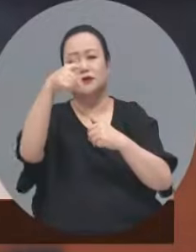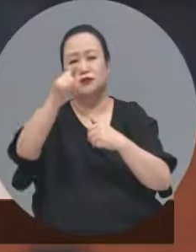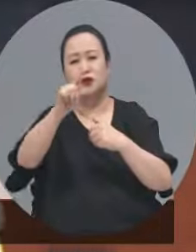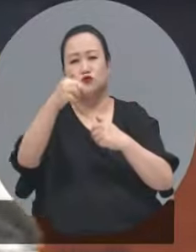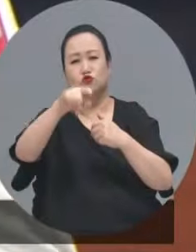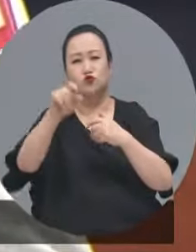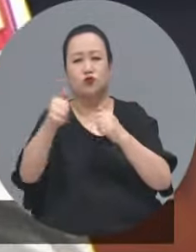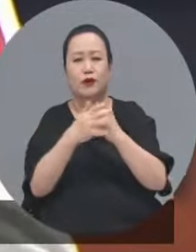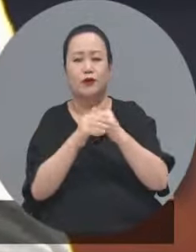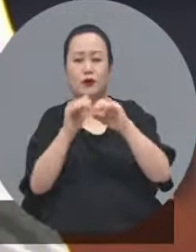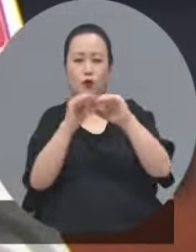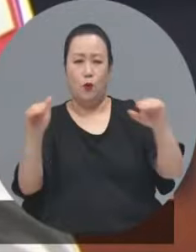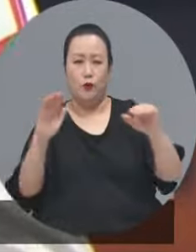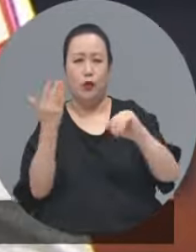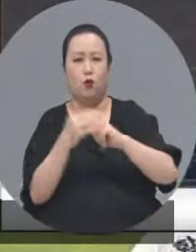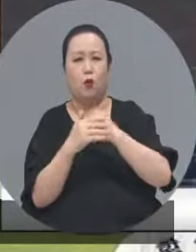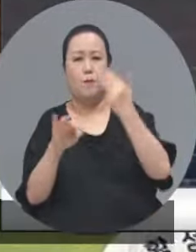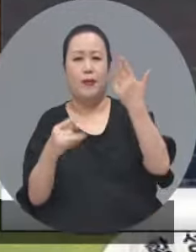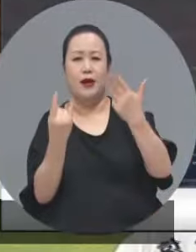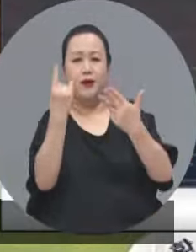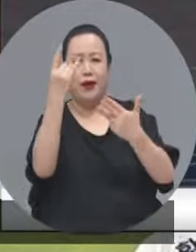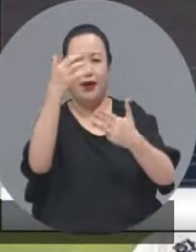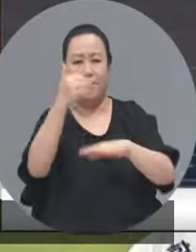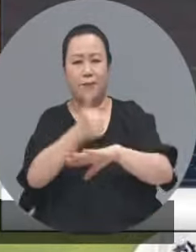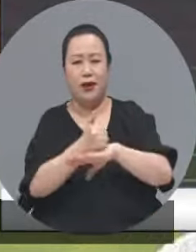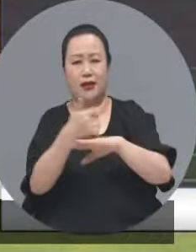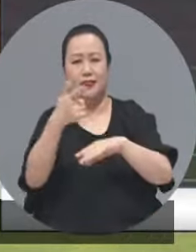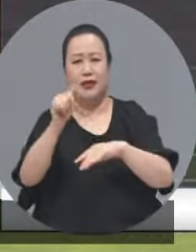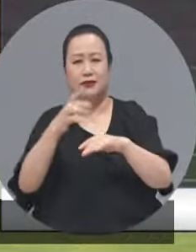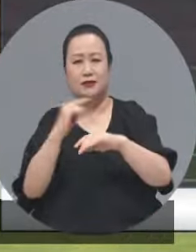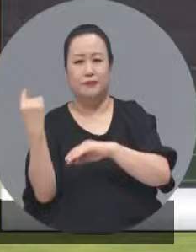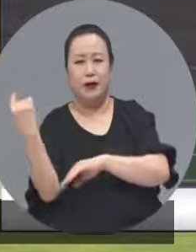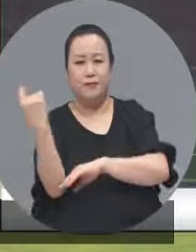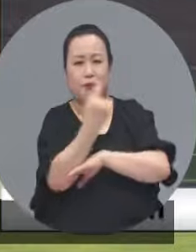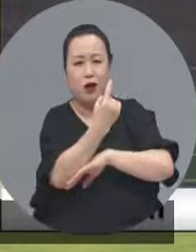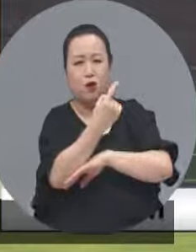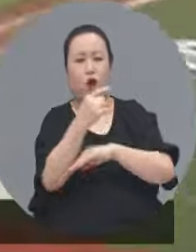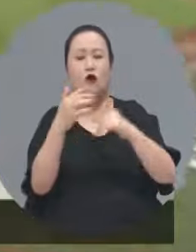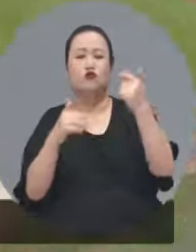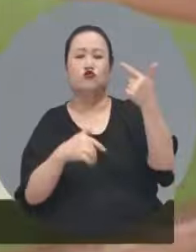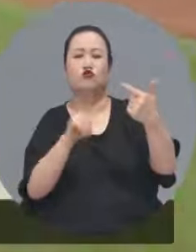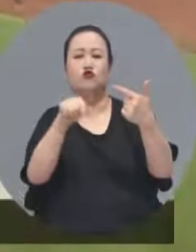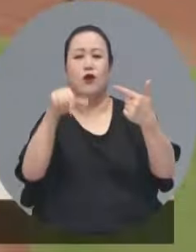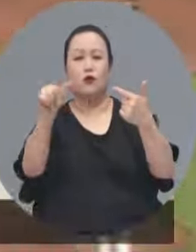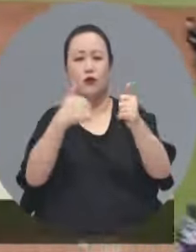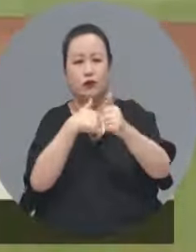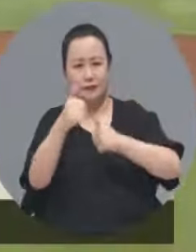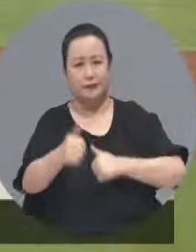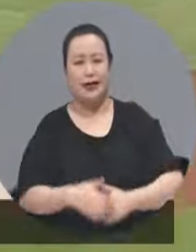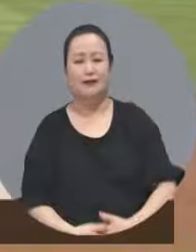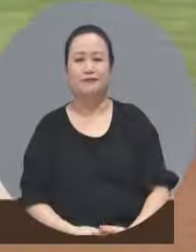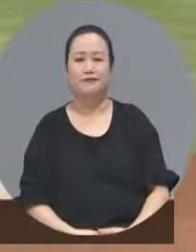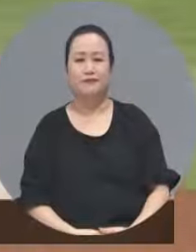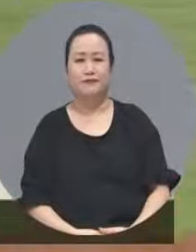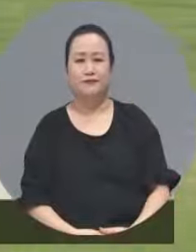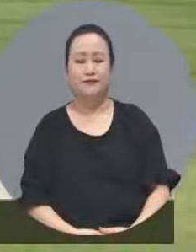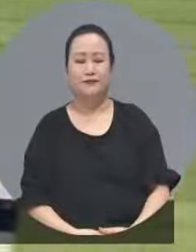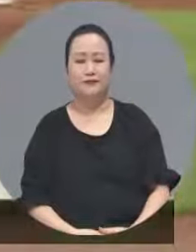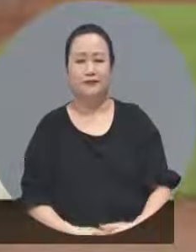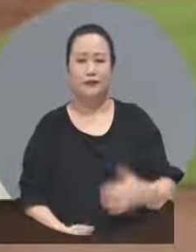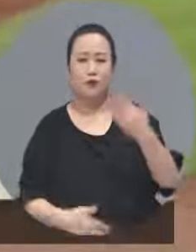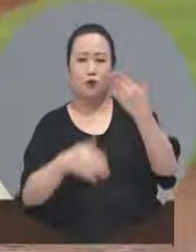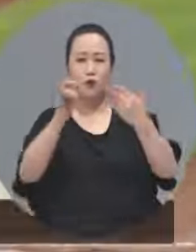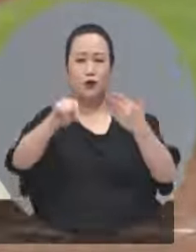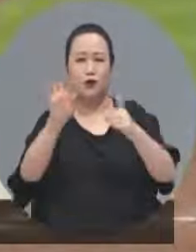안타로 결국 동점을 만들었고 8회 말 나승엽의 역전 결승 타점으로 결국 6대5로 이겼습니다.